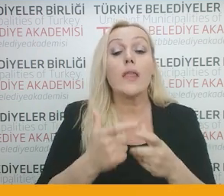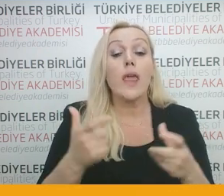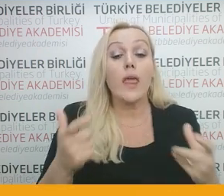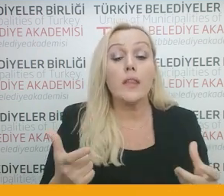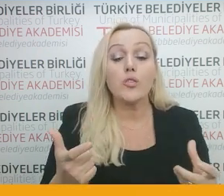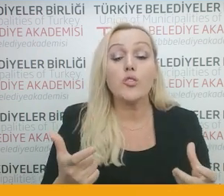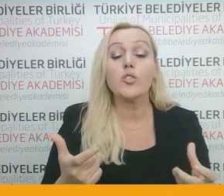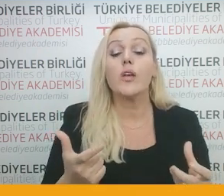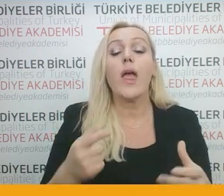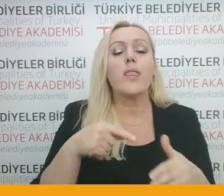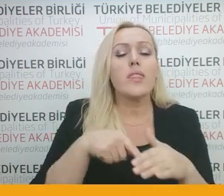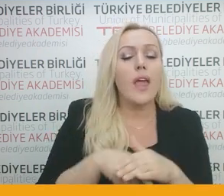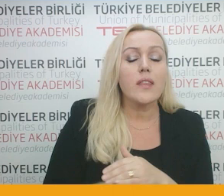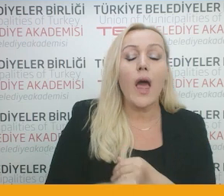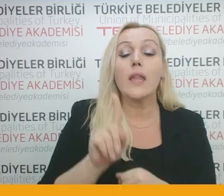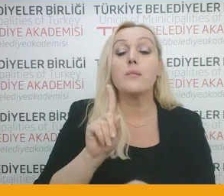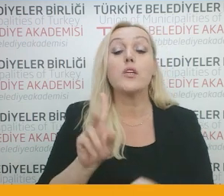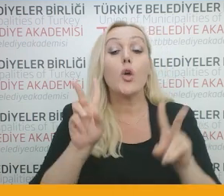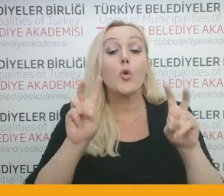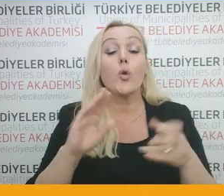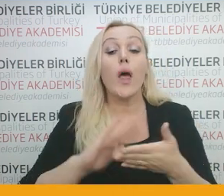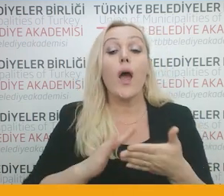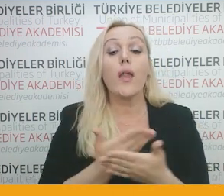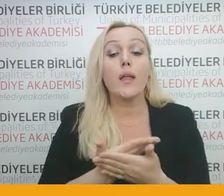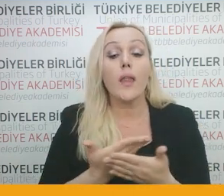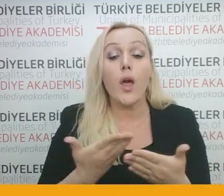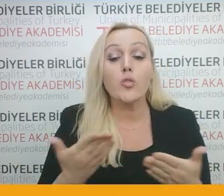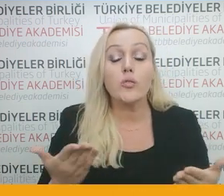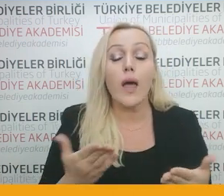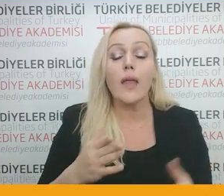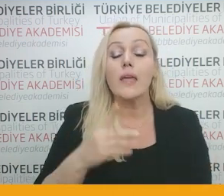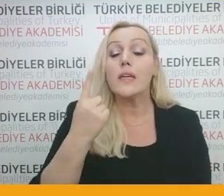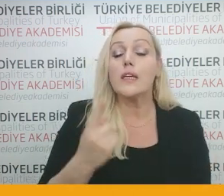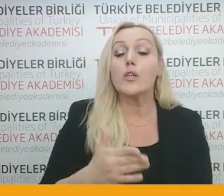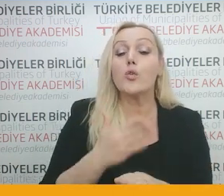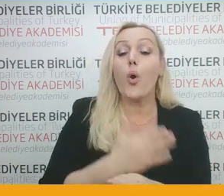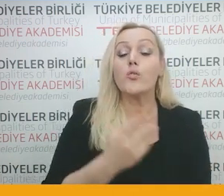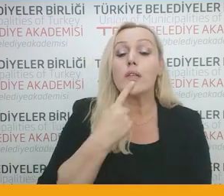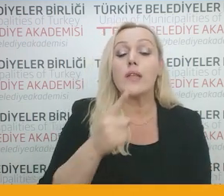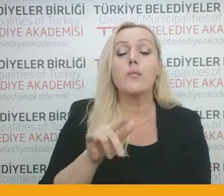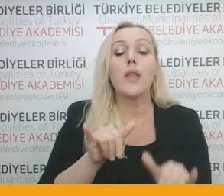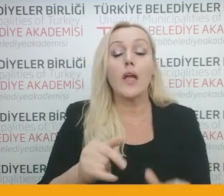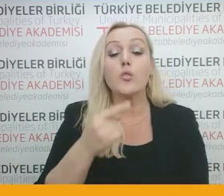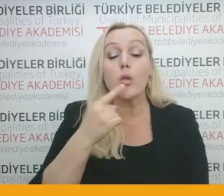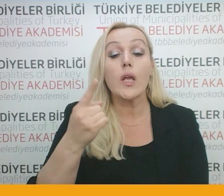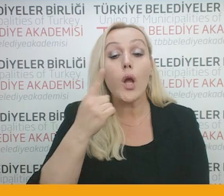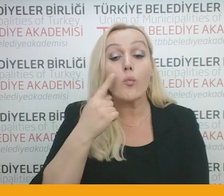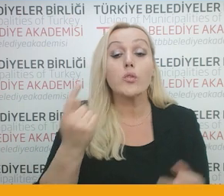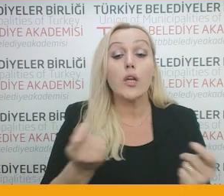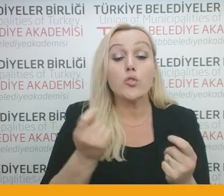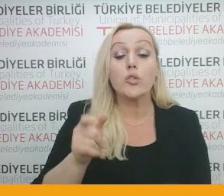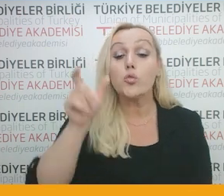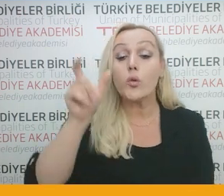teferruatlı bir konu arkadaşlar. En başta dediğimi tekrar söylüyorum. Eğer kamu görevi yapıyorsak, bir